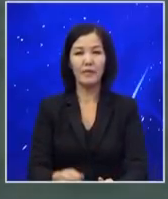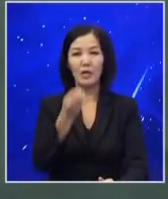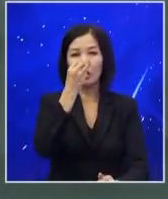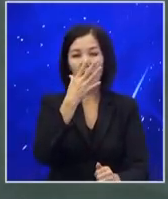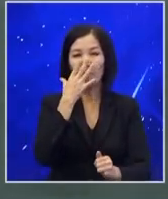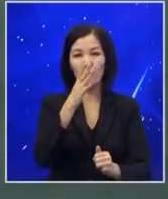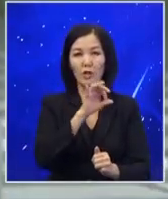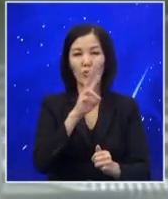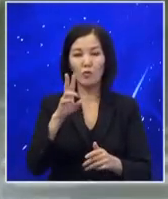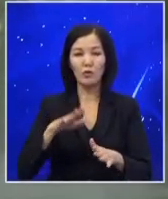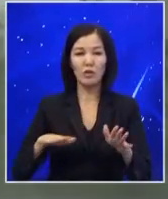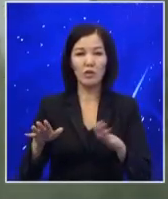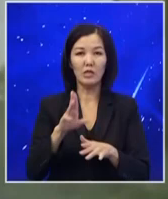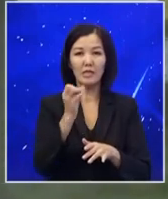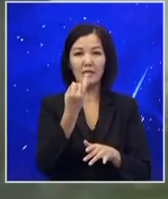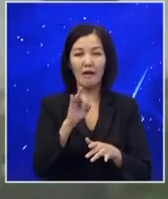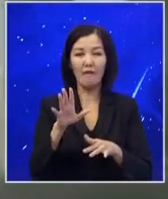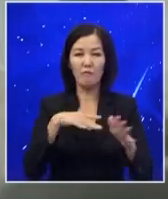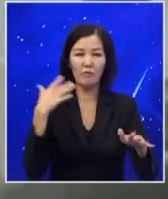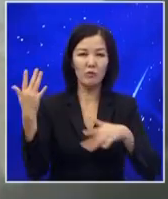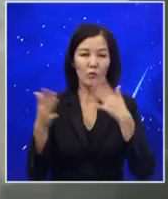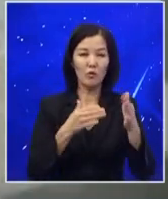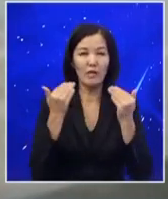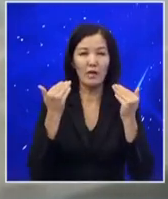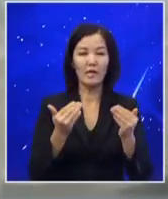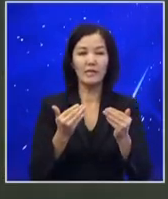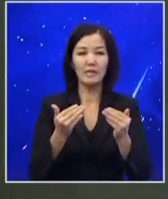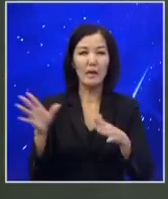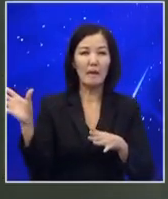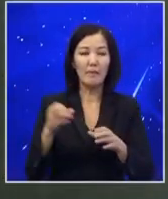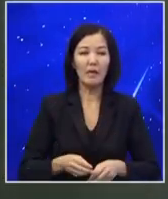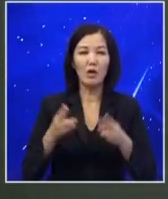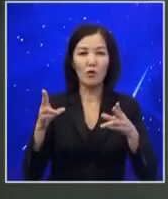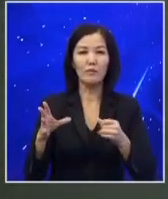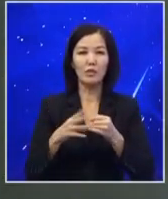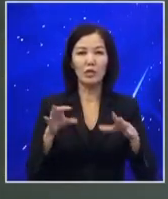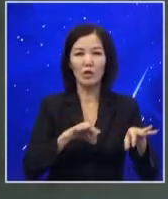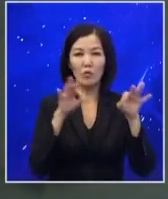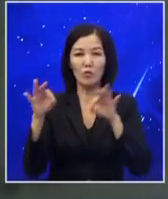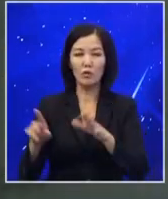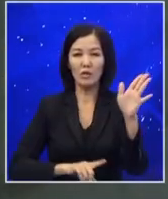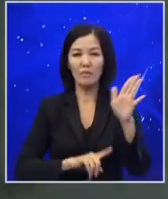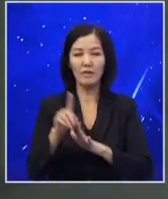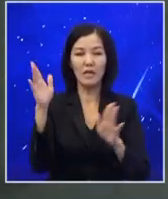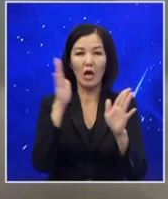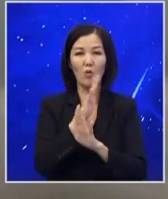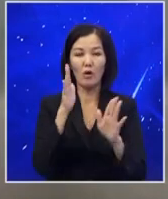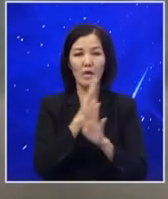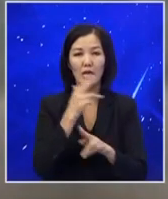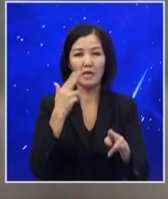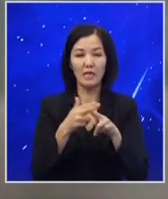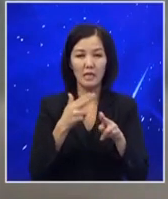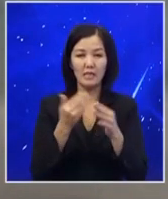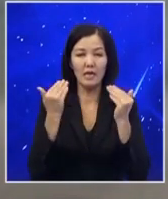Жапонияның оңтүстік жағалауына Хайшен тайфуны соқты. Қазір аймақ тұрғындары жаппай қауіпсіз жерге көшіріле бастады. Ауа райының қолайсыздығына